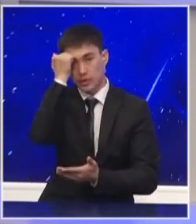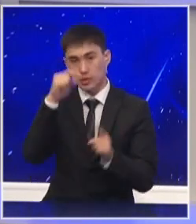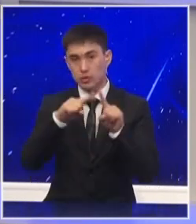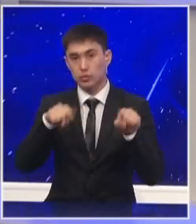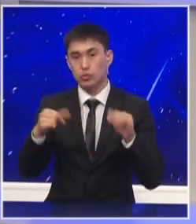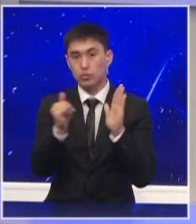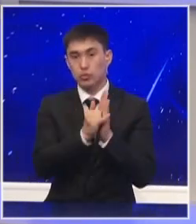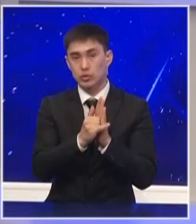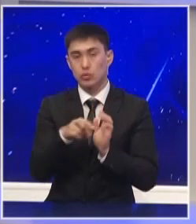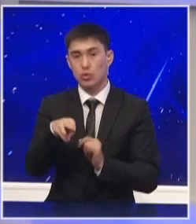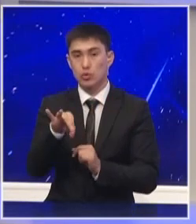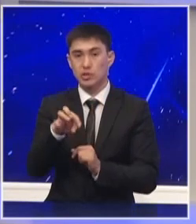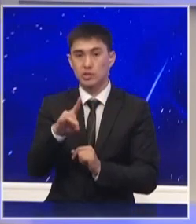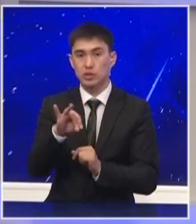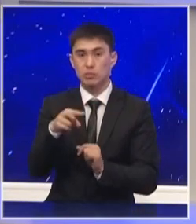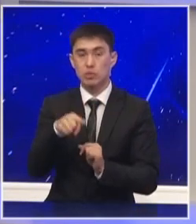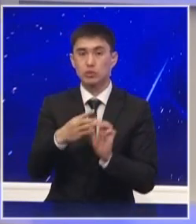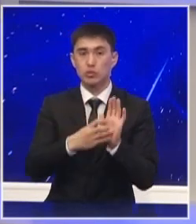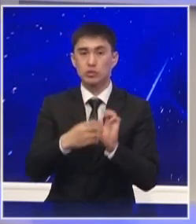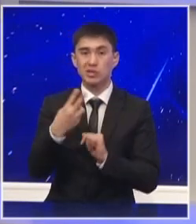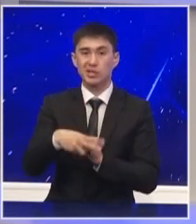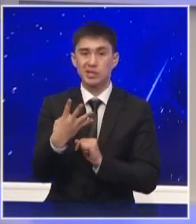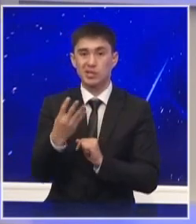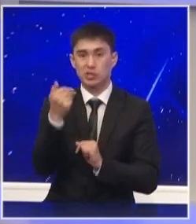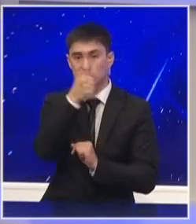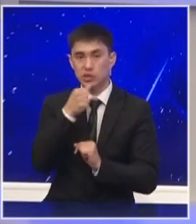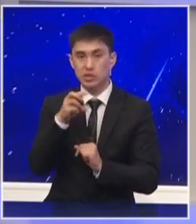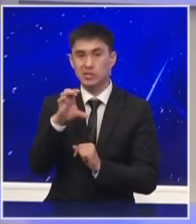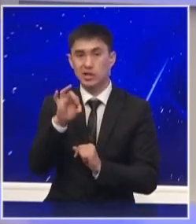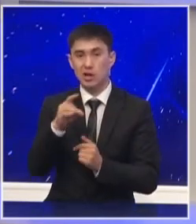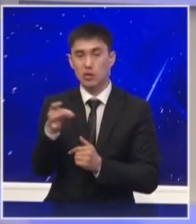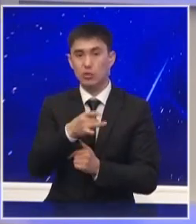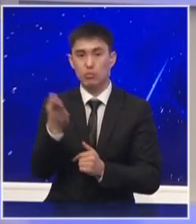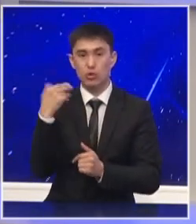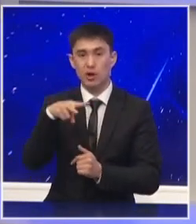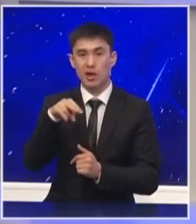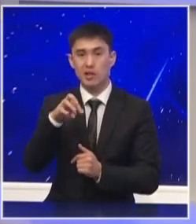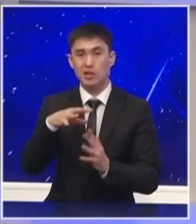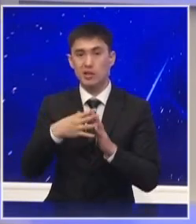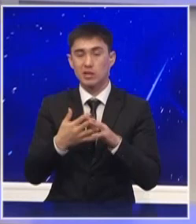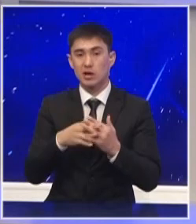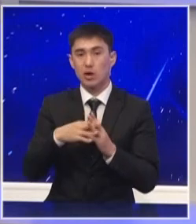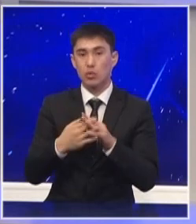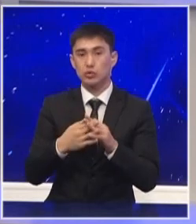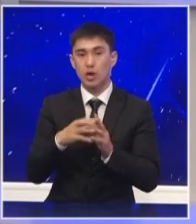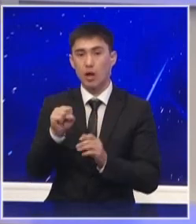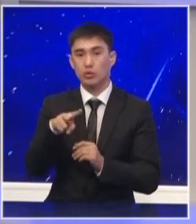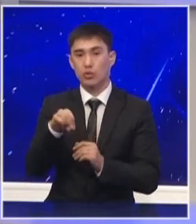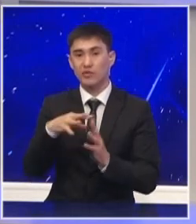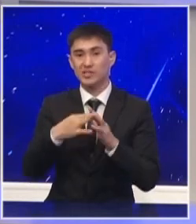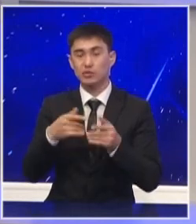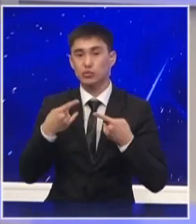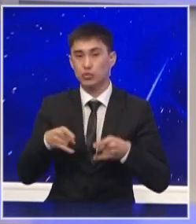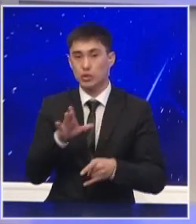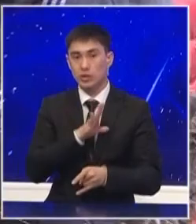тақта орнатылды. Төлеу Шәкіржанұлы 1942 жылы Сарқан ауданы бұрынғы Ленин атындағы колхоздың Антоновка